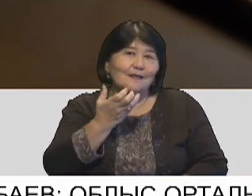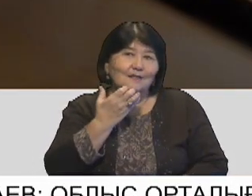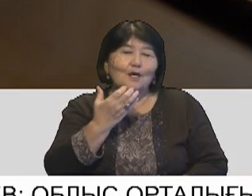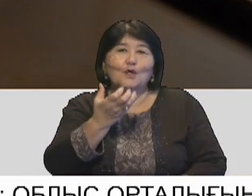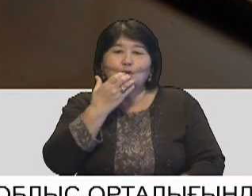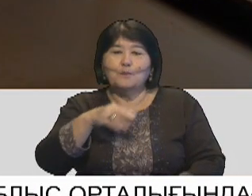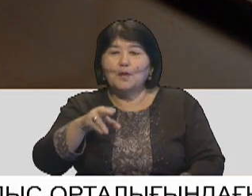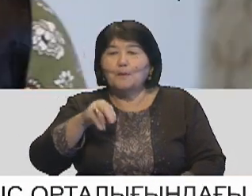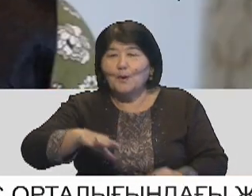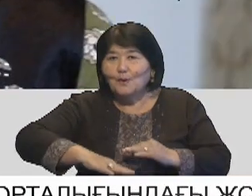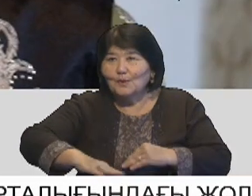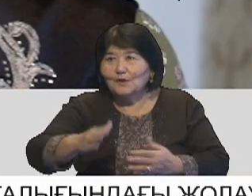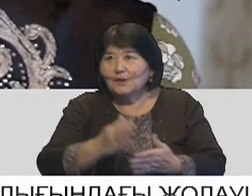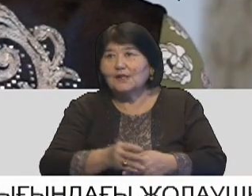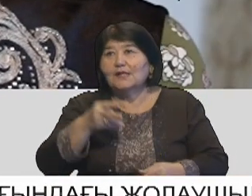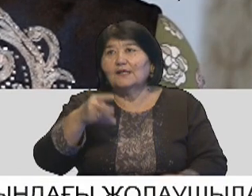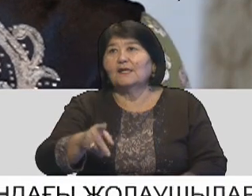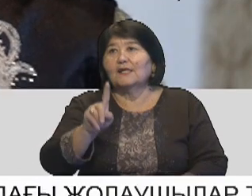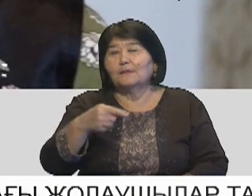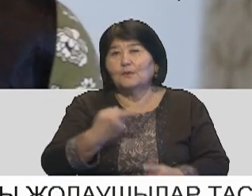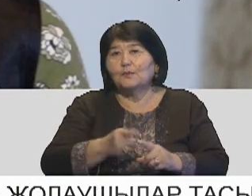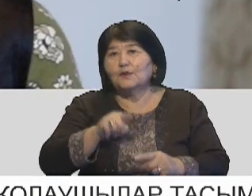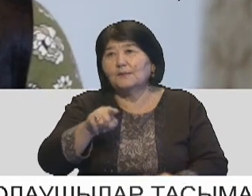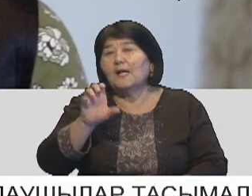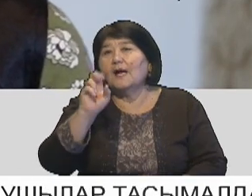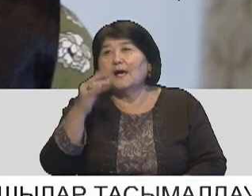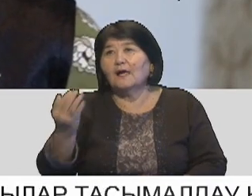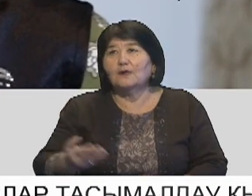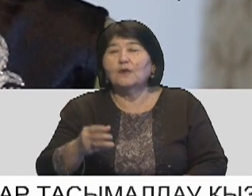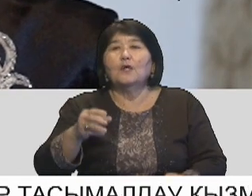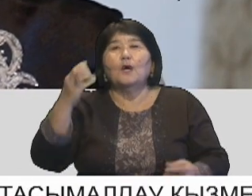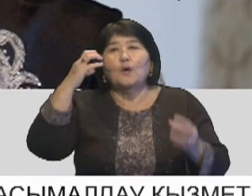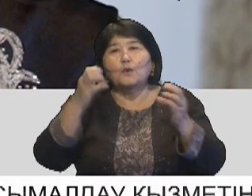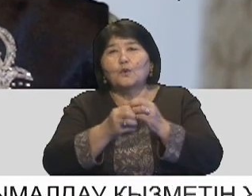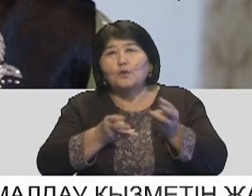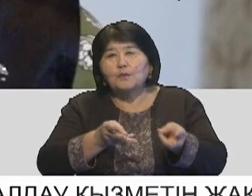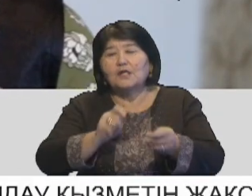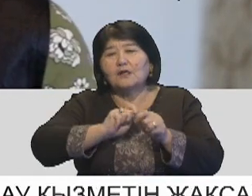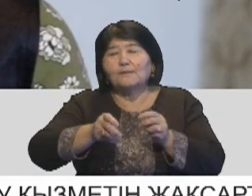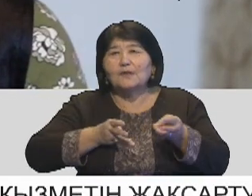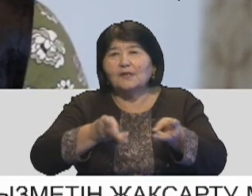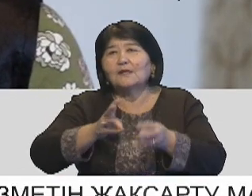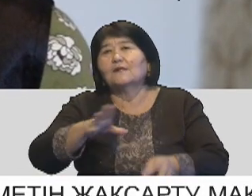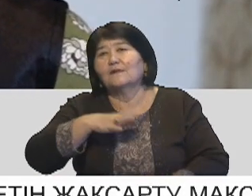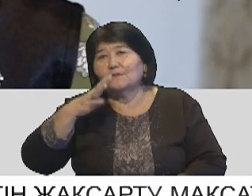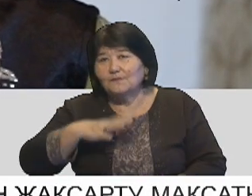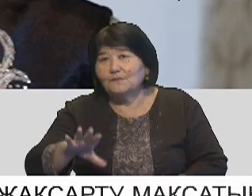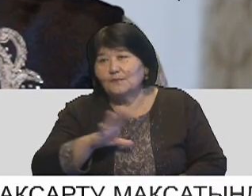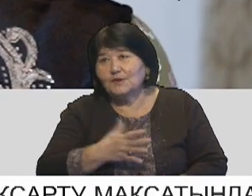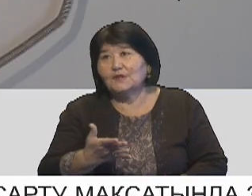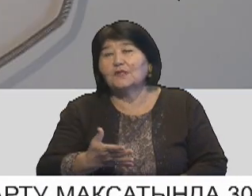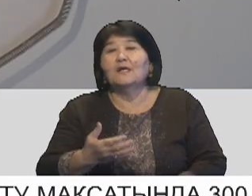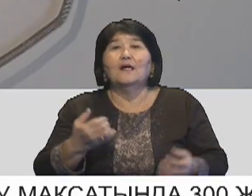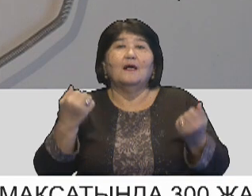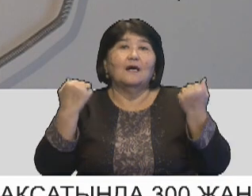полымда орнаттым. 2001-ден бері осы Ақайда тұрам, содан бері көмір жағып, от жағып келе жатырмыз. Отшағудан